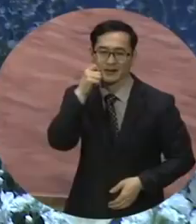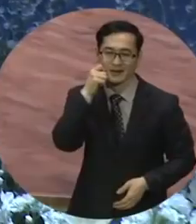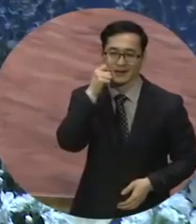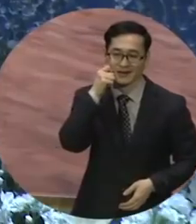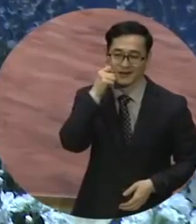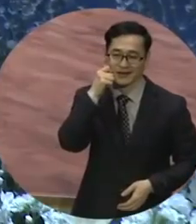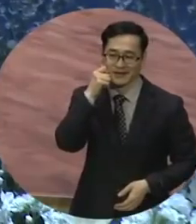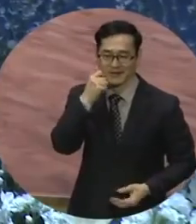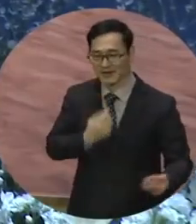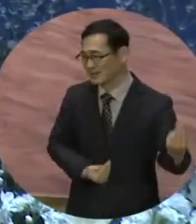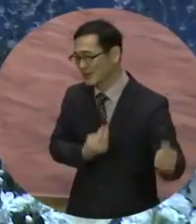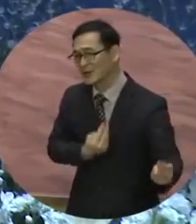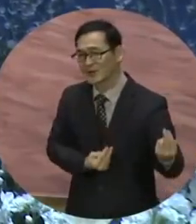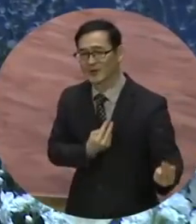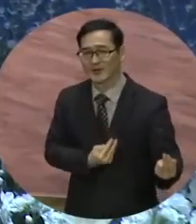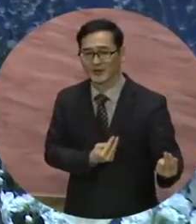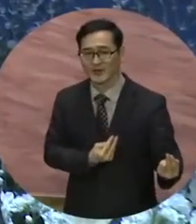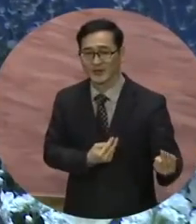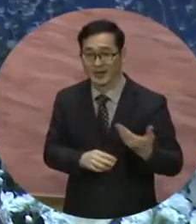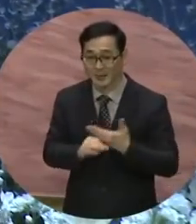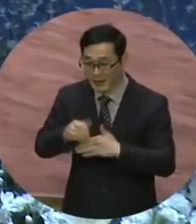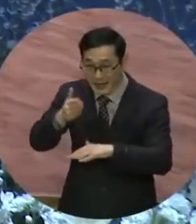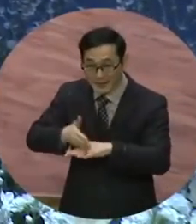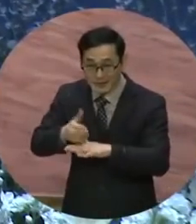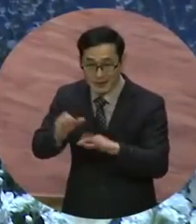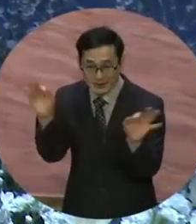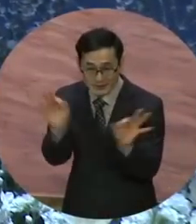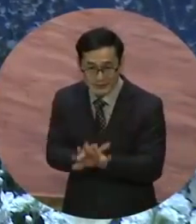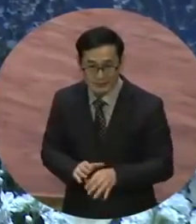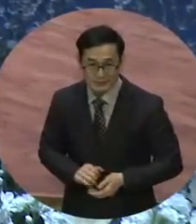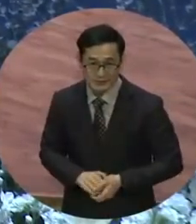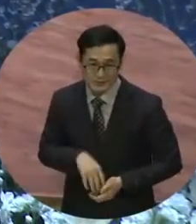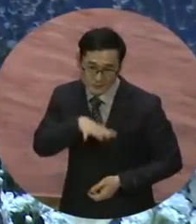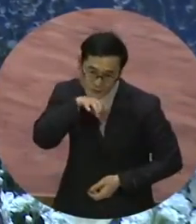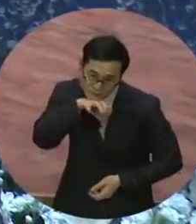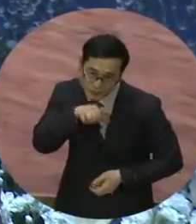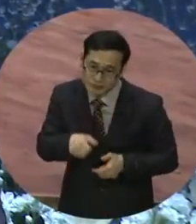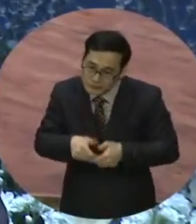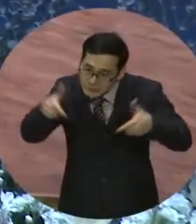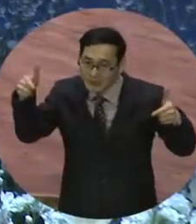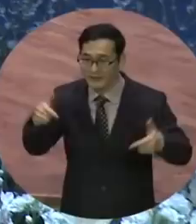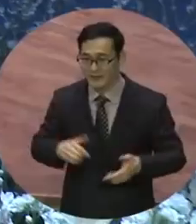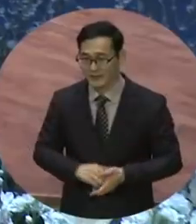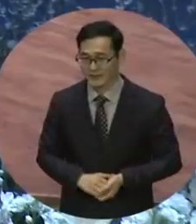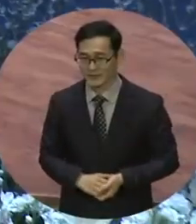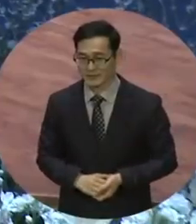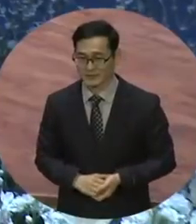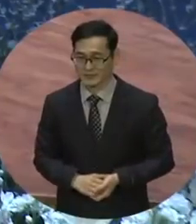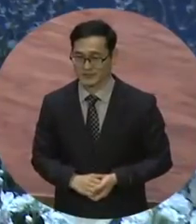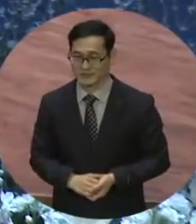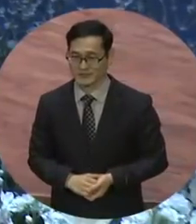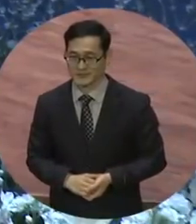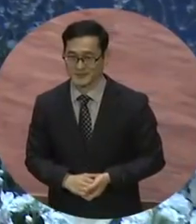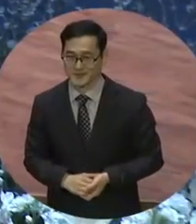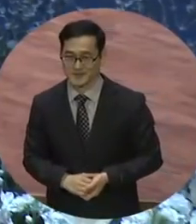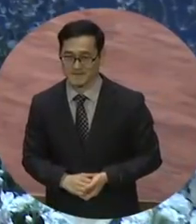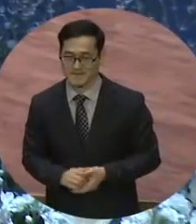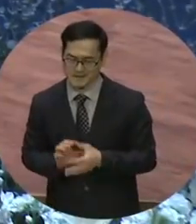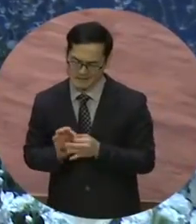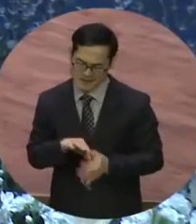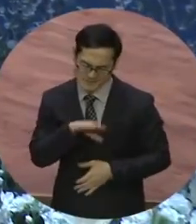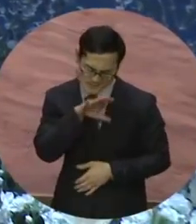자꾸 비교하면요, 감사하는 마음이 하나도 없어요. 감사할 것이 엄청 많은데 하나도 발견 못하고